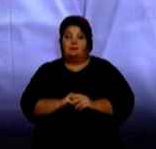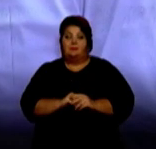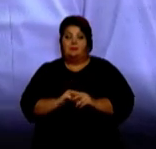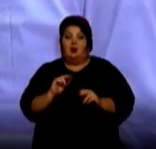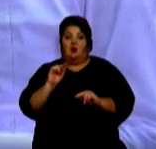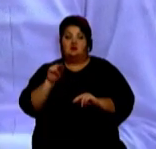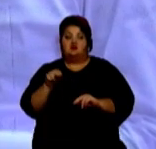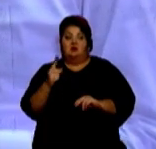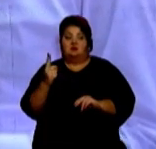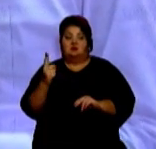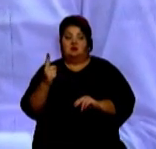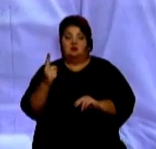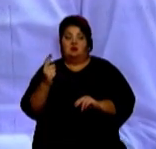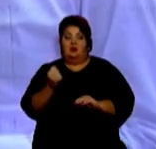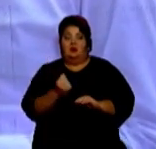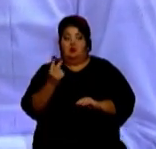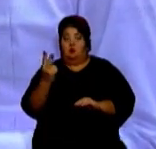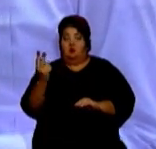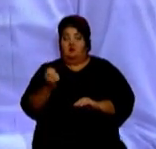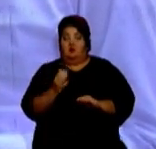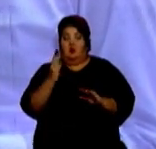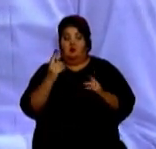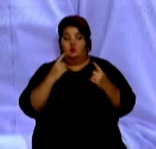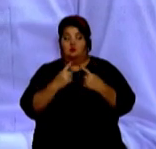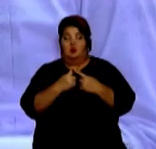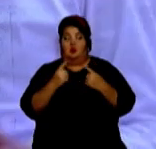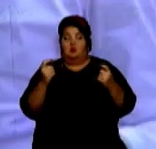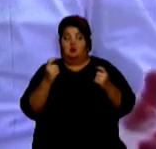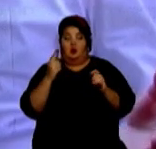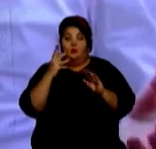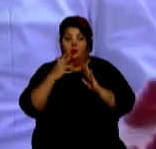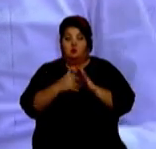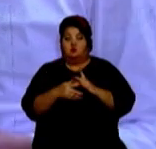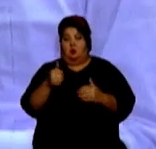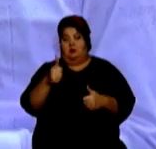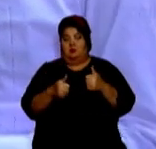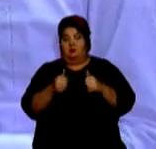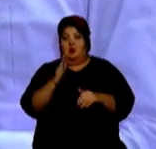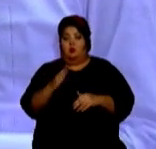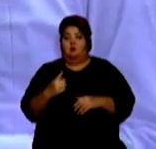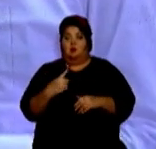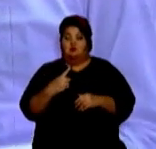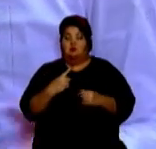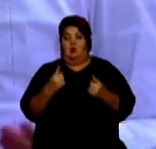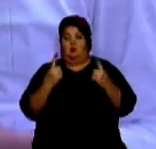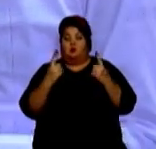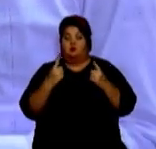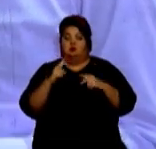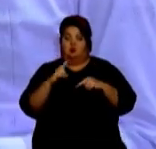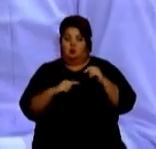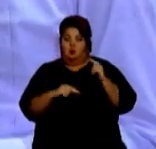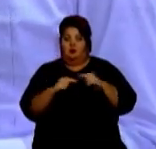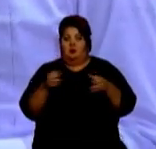Через неділю, дві неділі буде оголошений відкритий прозорий тендер. І будемо чекати потужні структури будівельні для того,